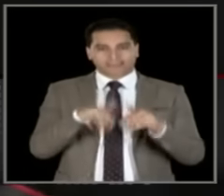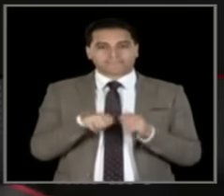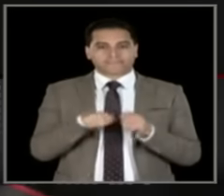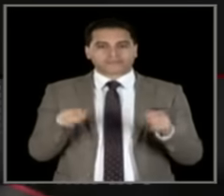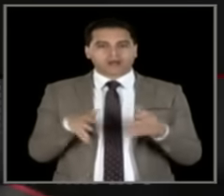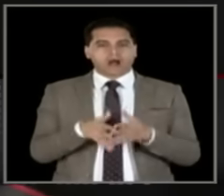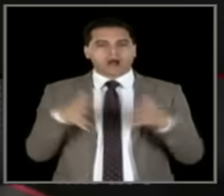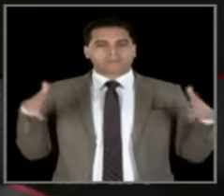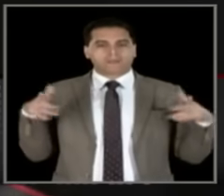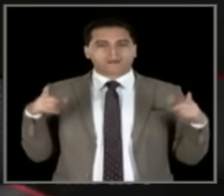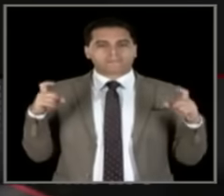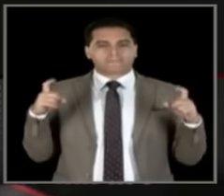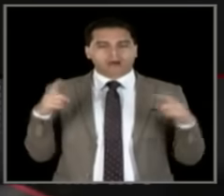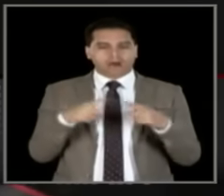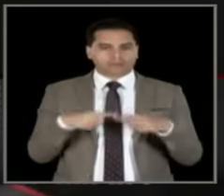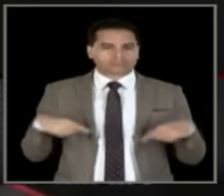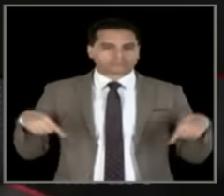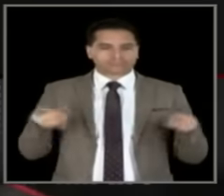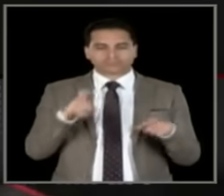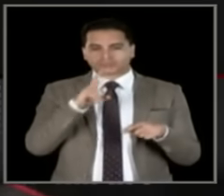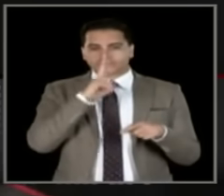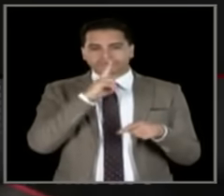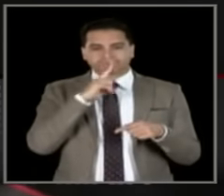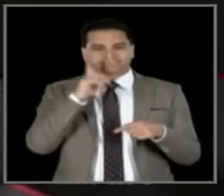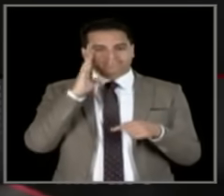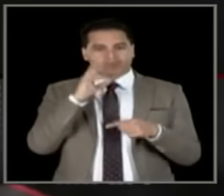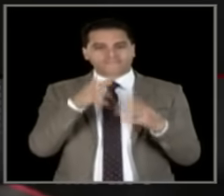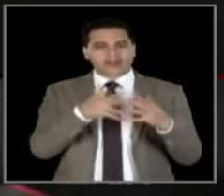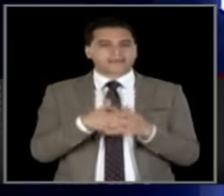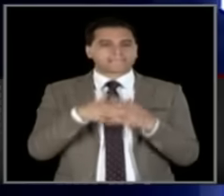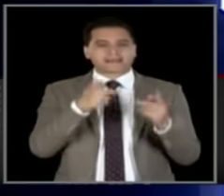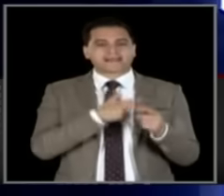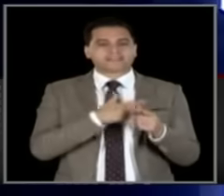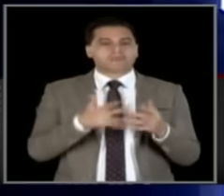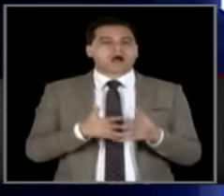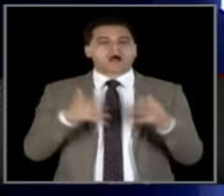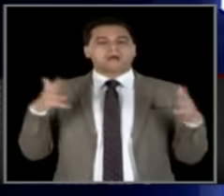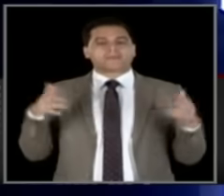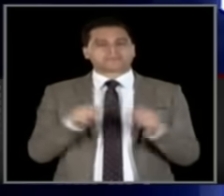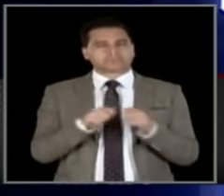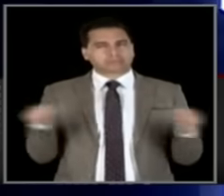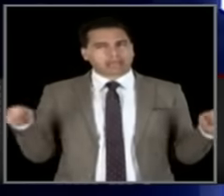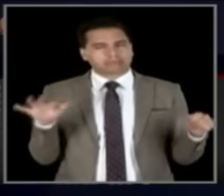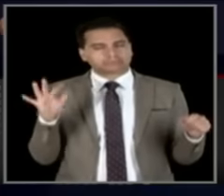نيكاراجوا. بقول نيكاراجوا. أمريكا الوسطى مساحتها حوالي